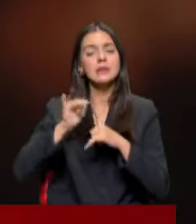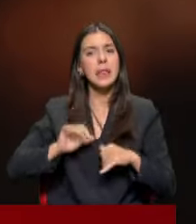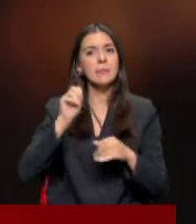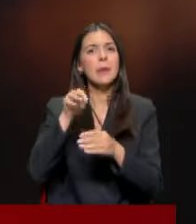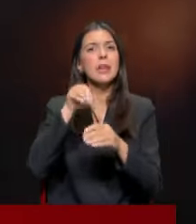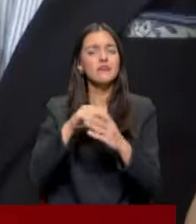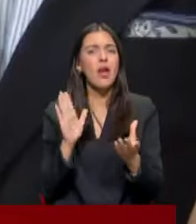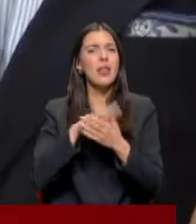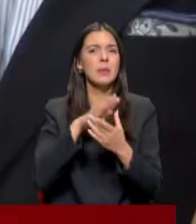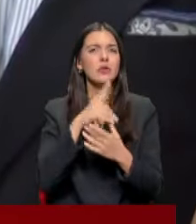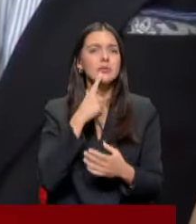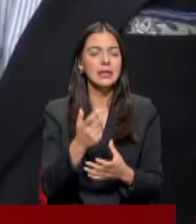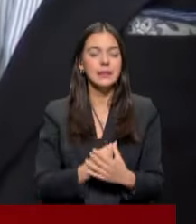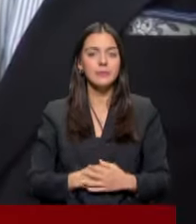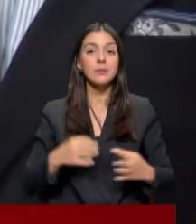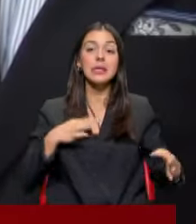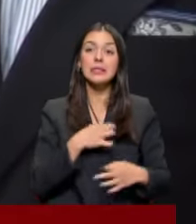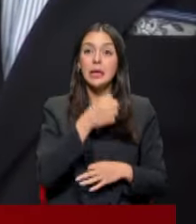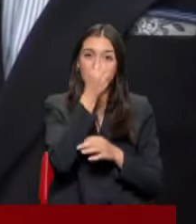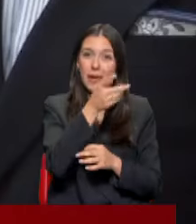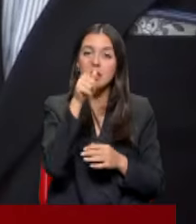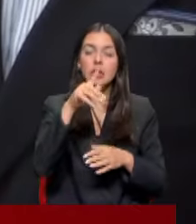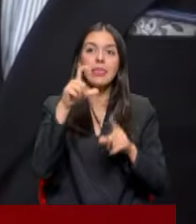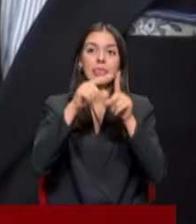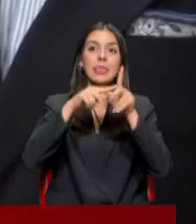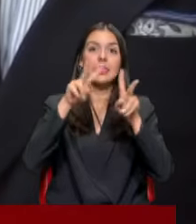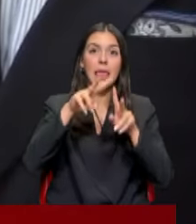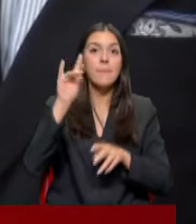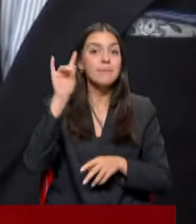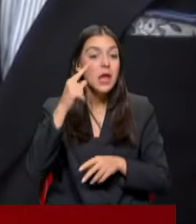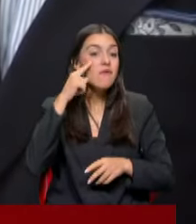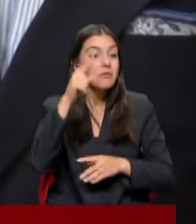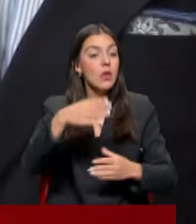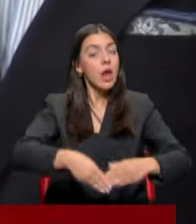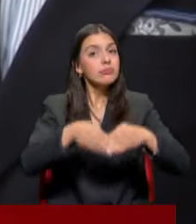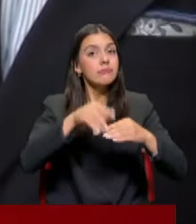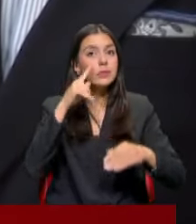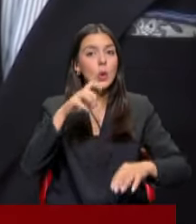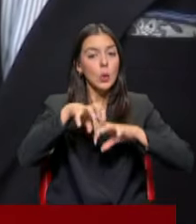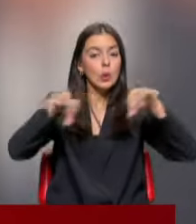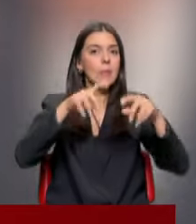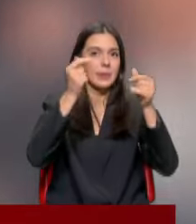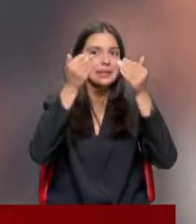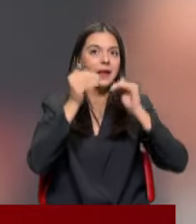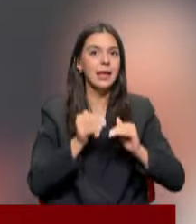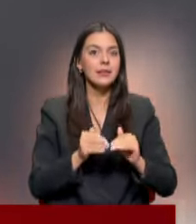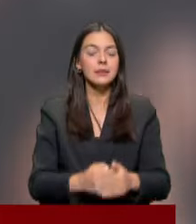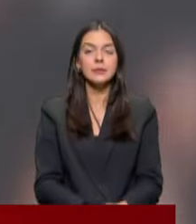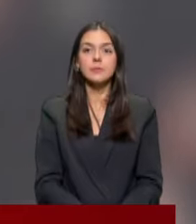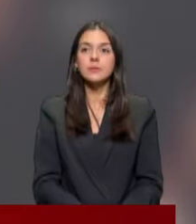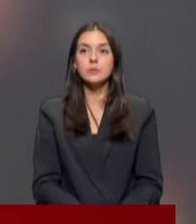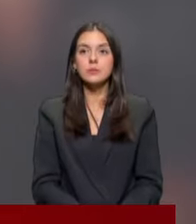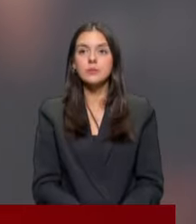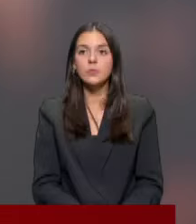adım atıyoruz dedi. Sayın Bahçeli ile DEM'in el sıkışması Türkiye'de tansiyonu düşürür, kutuplaşmayı azaltır.